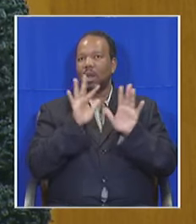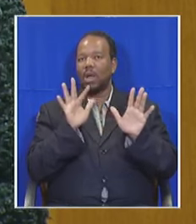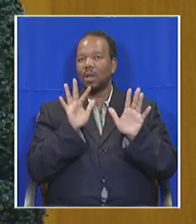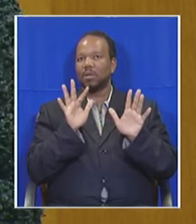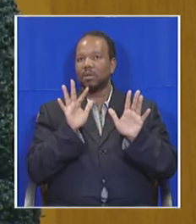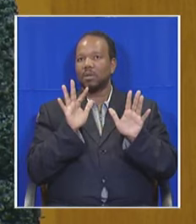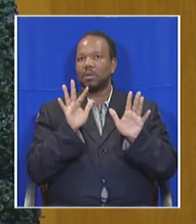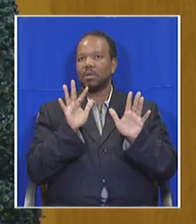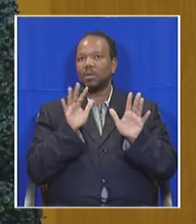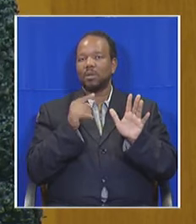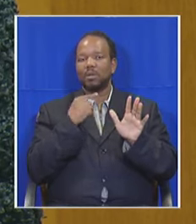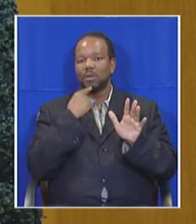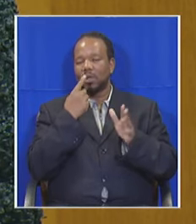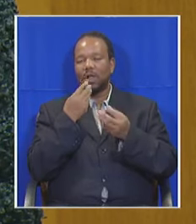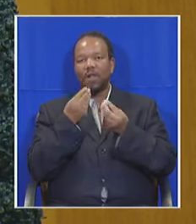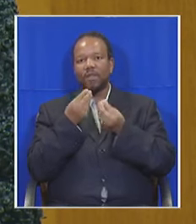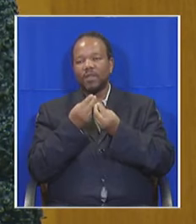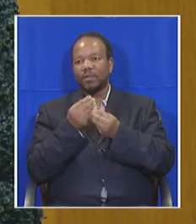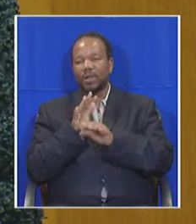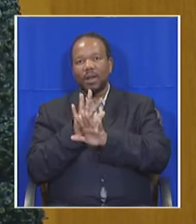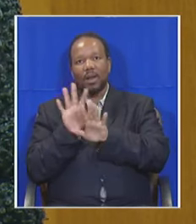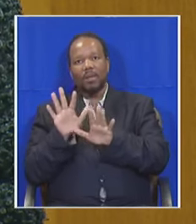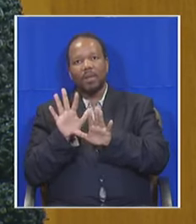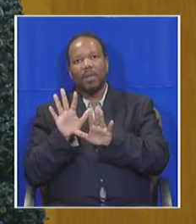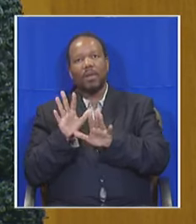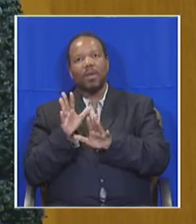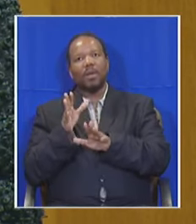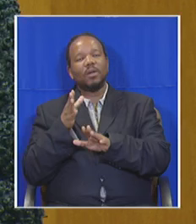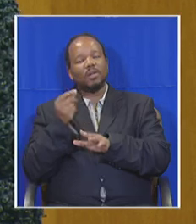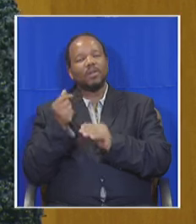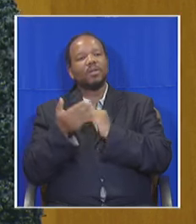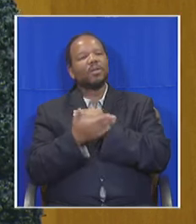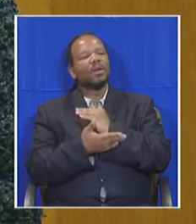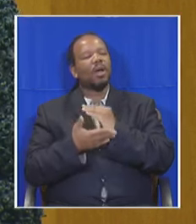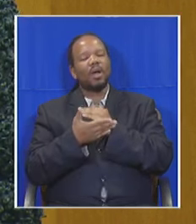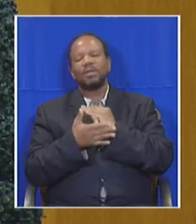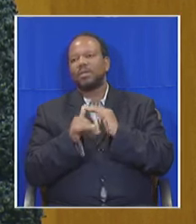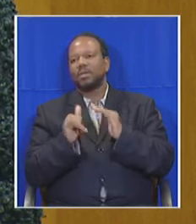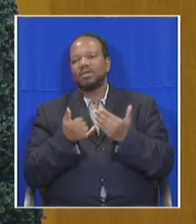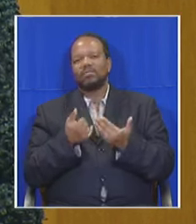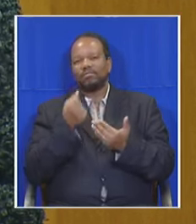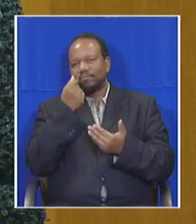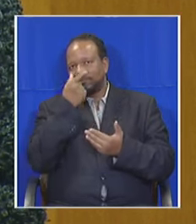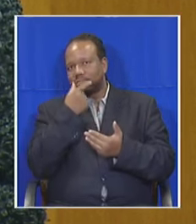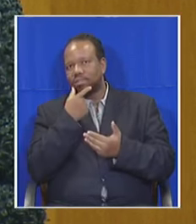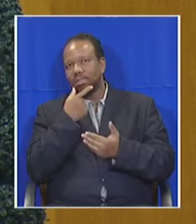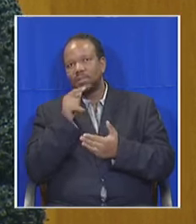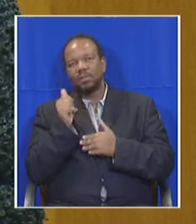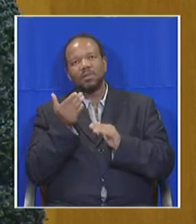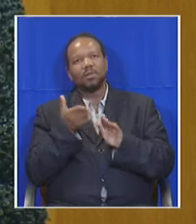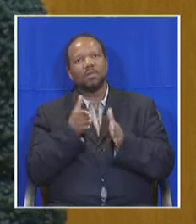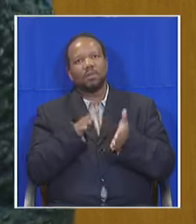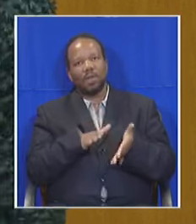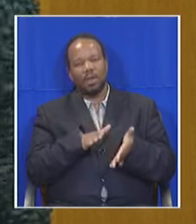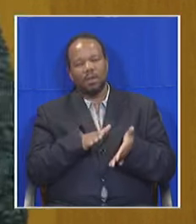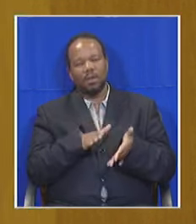nie. Selde, indien ooit, het die land en sy mense so tydloos weergalm as in Skooman se